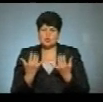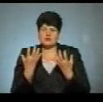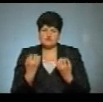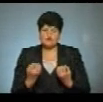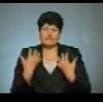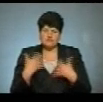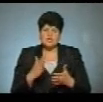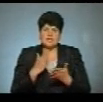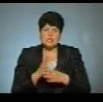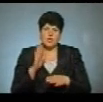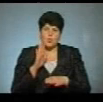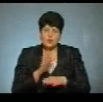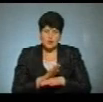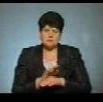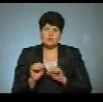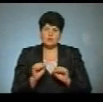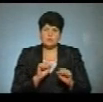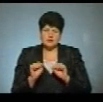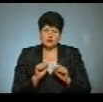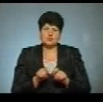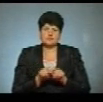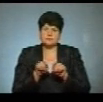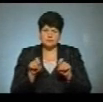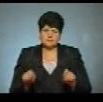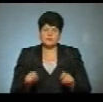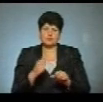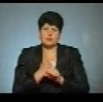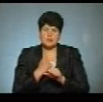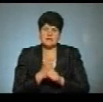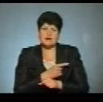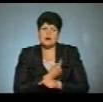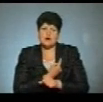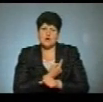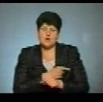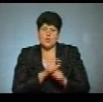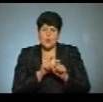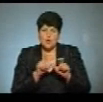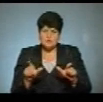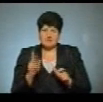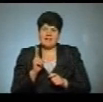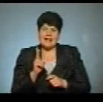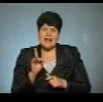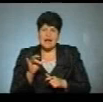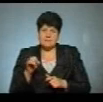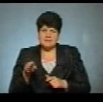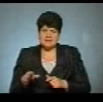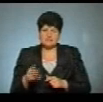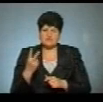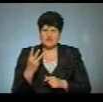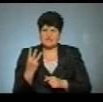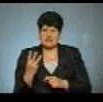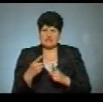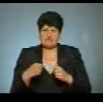по управлінню охорони здоров'я про розгортання госпіталю в місті Кременець. Вони ще перемовлені, що вони одне, там 2-3